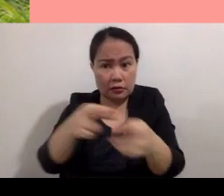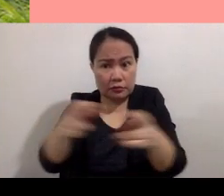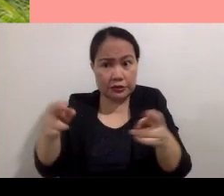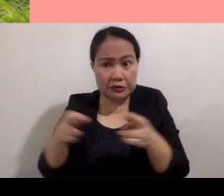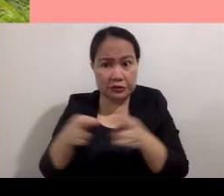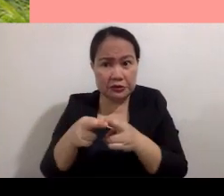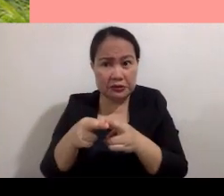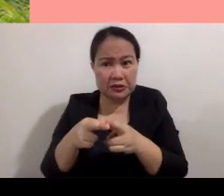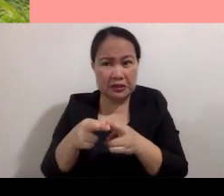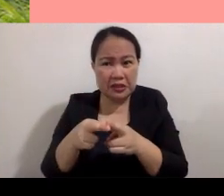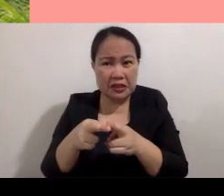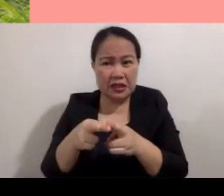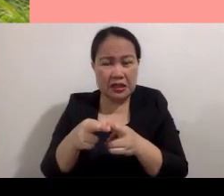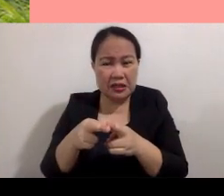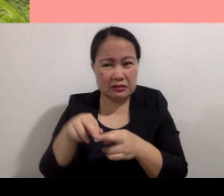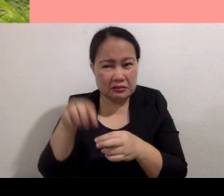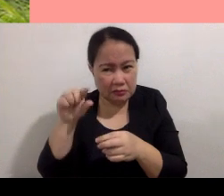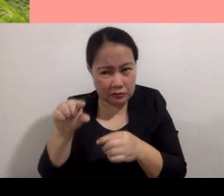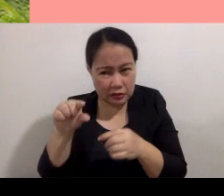Makikita natin dito ang lupain na